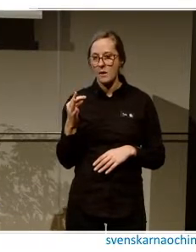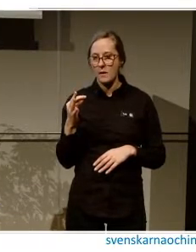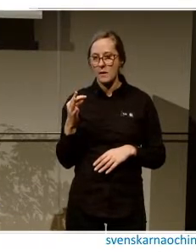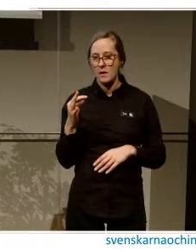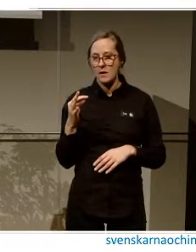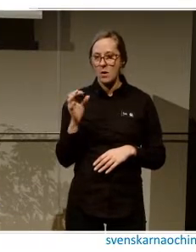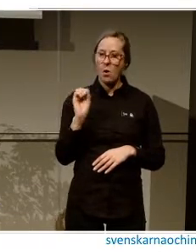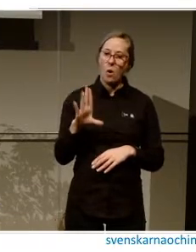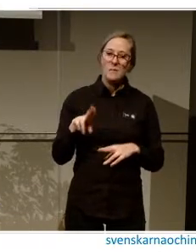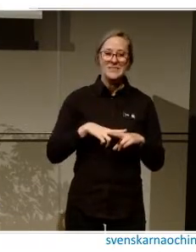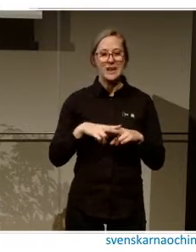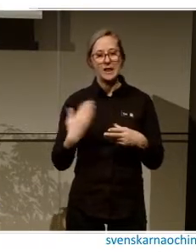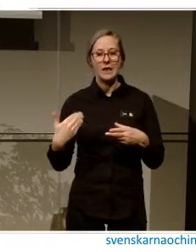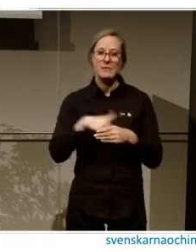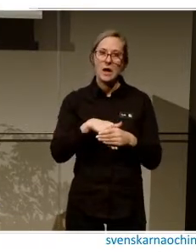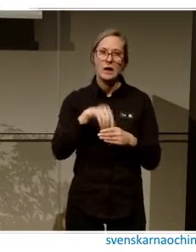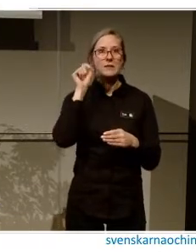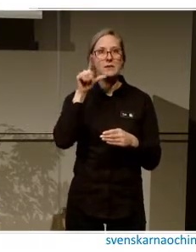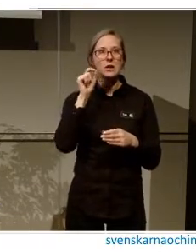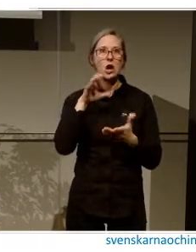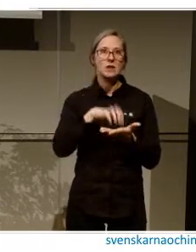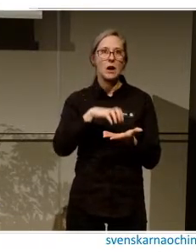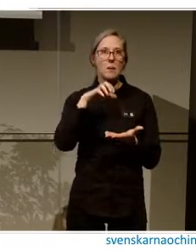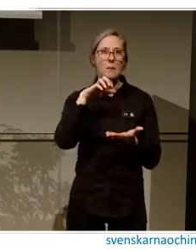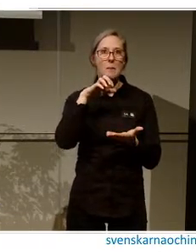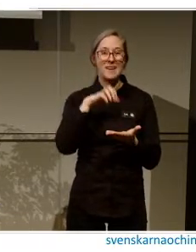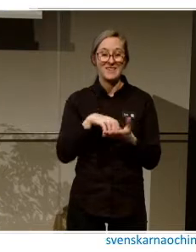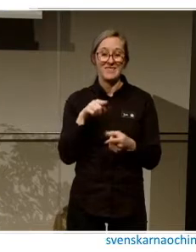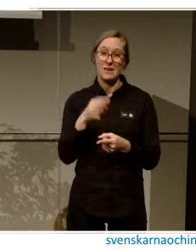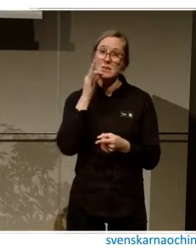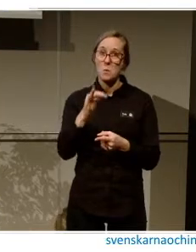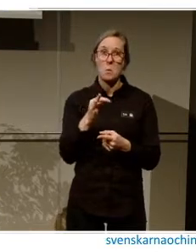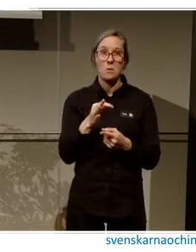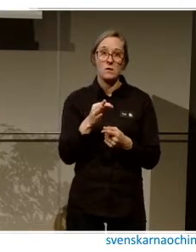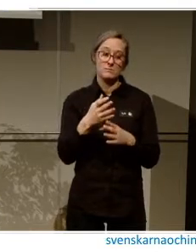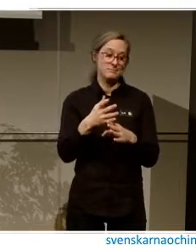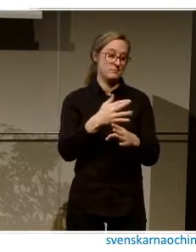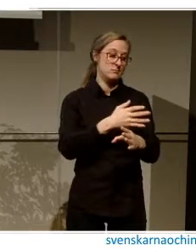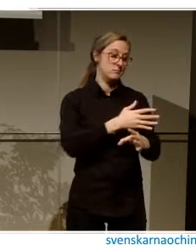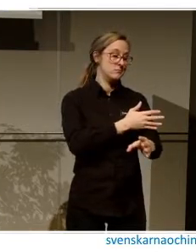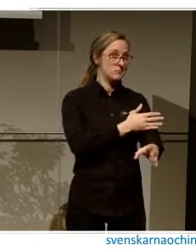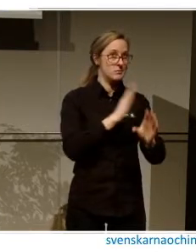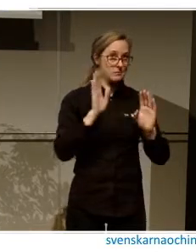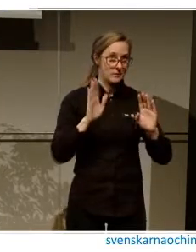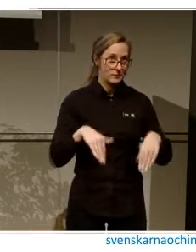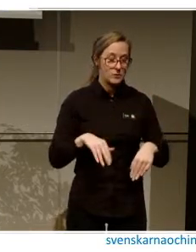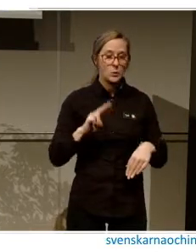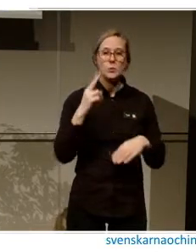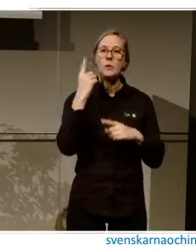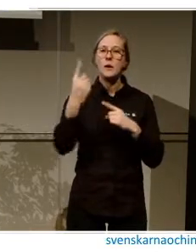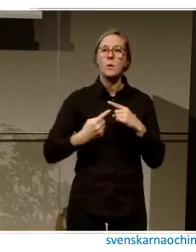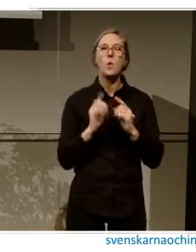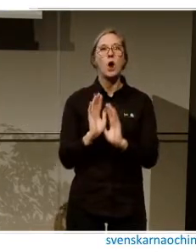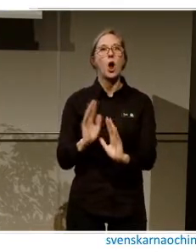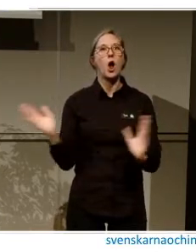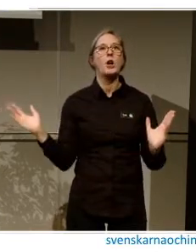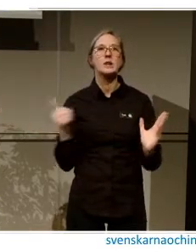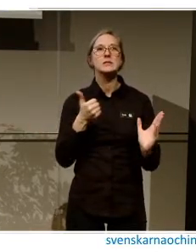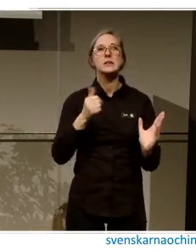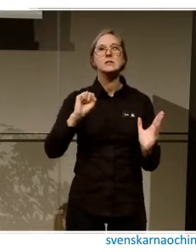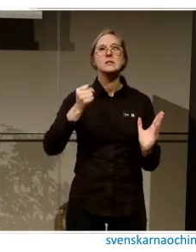om man känner sig delaktig i det digitala samhället är en fråga som vi har haft med i jättemånga år. Och i år så har det ökat, det var